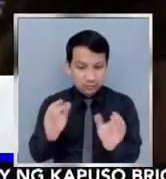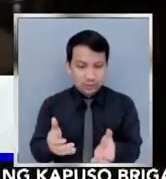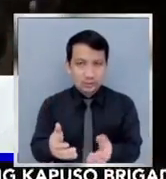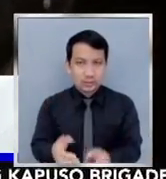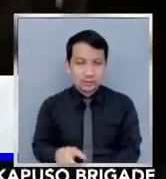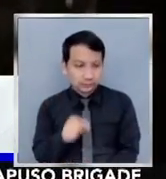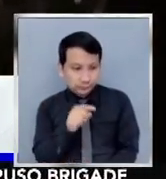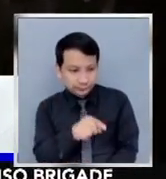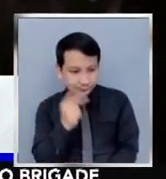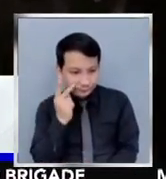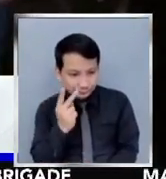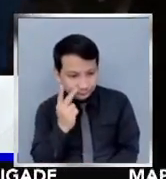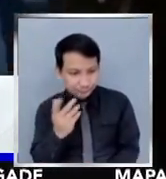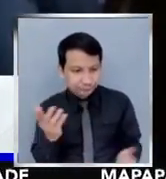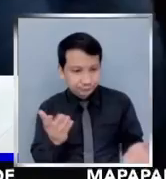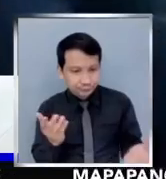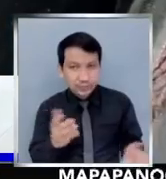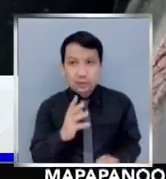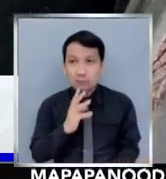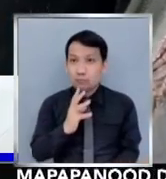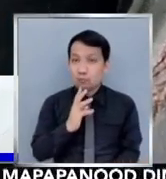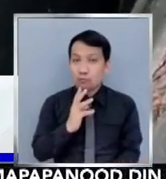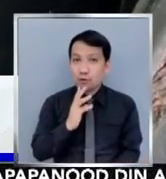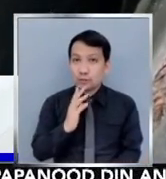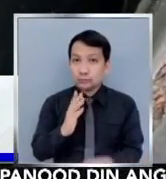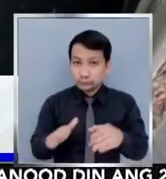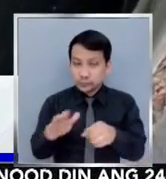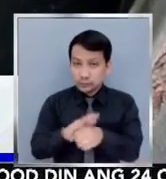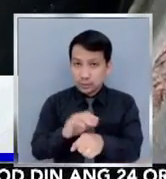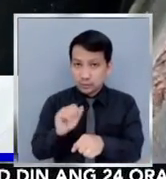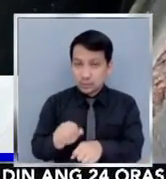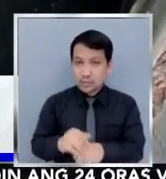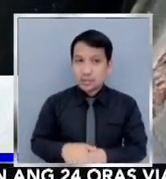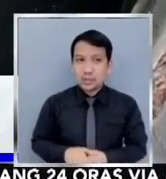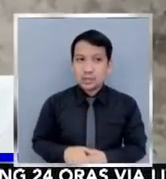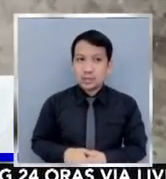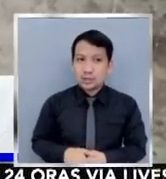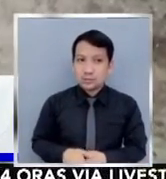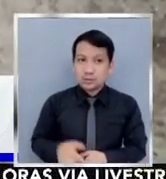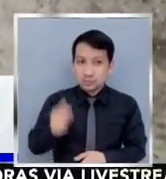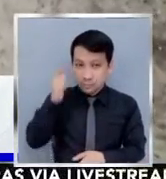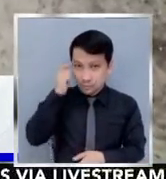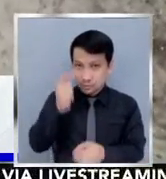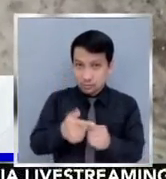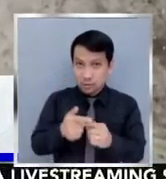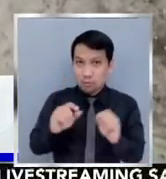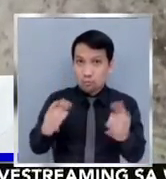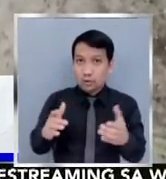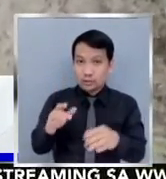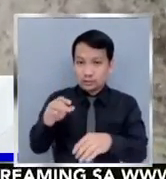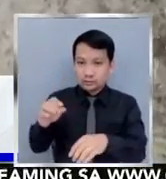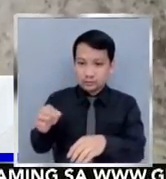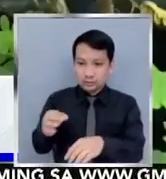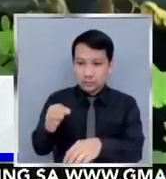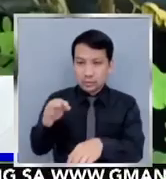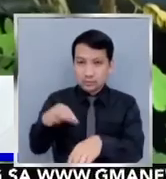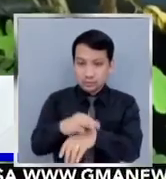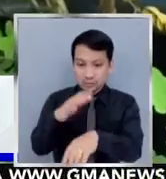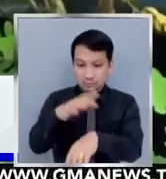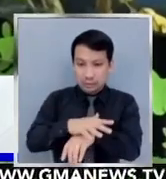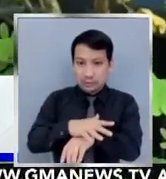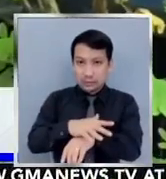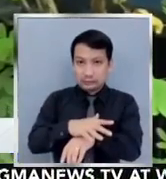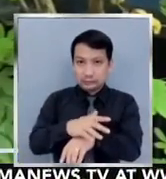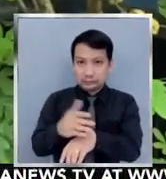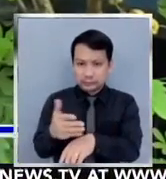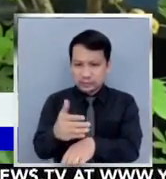ng tubig na kung kaya ay tinatakpan. Ang target, wala nang mapamahayan ang mga kitikiti na nagiging lamok.